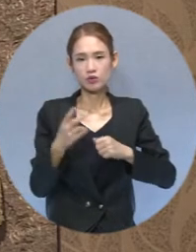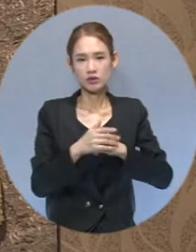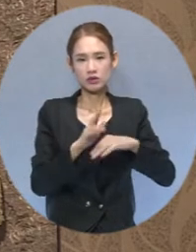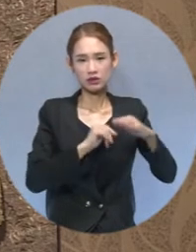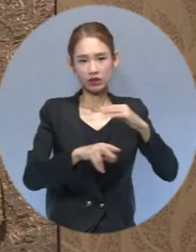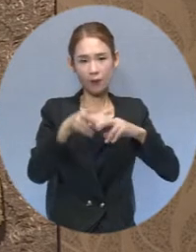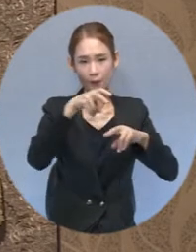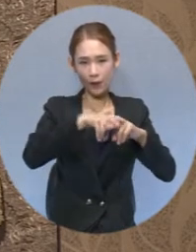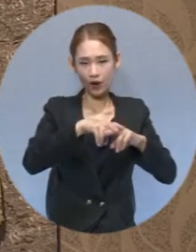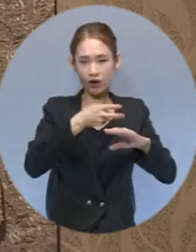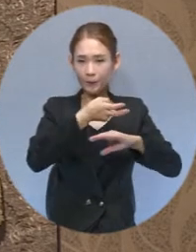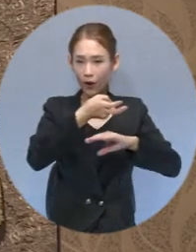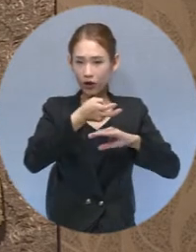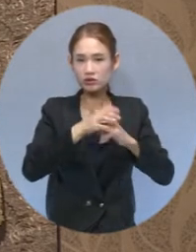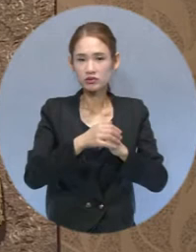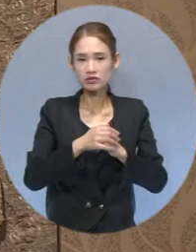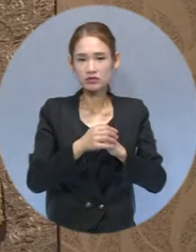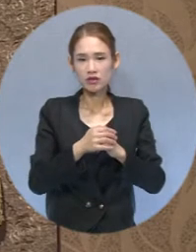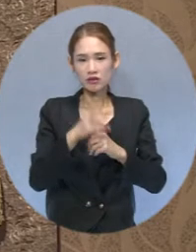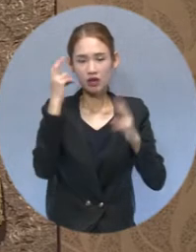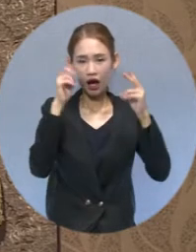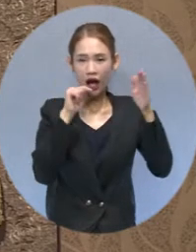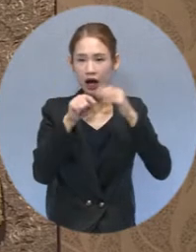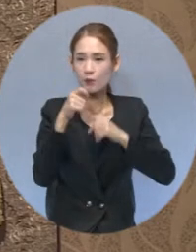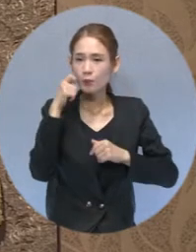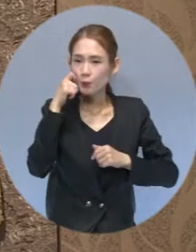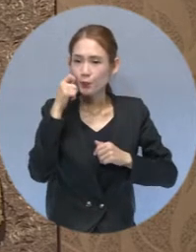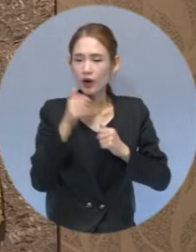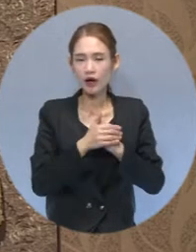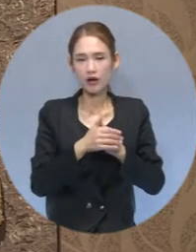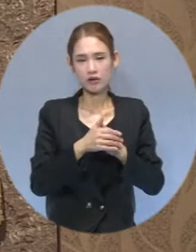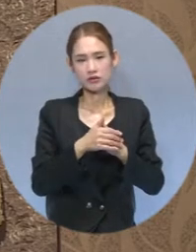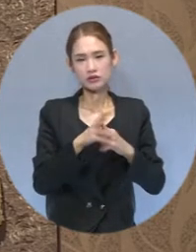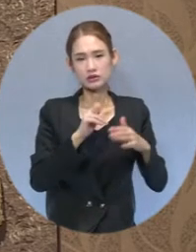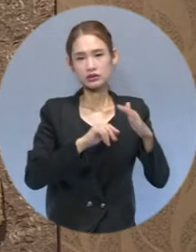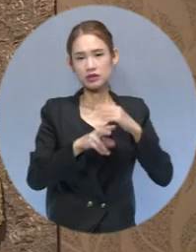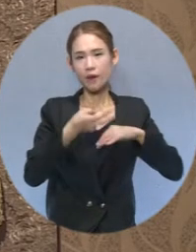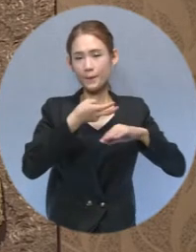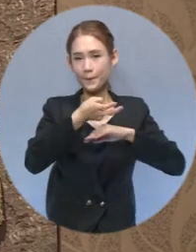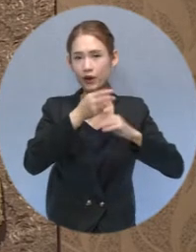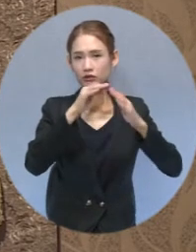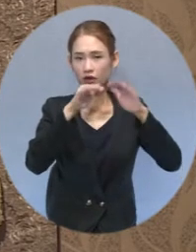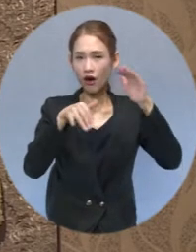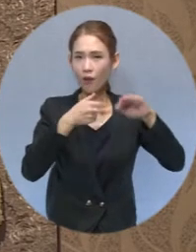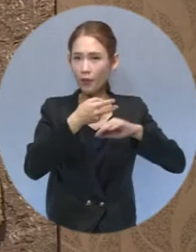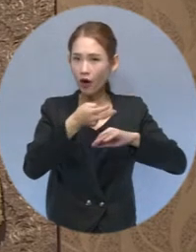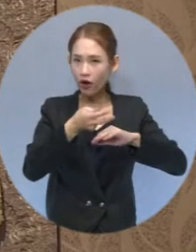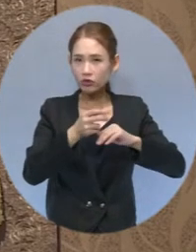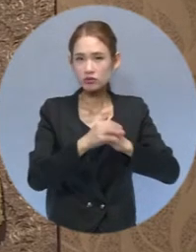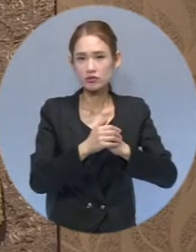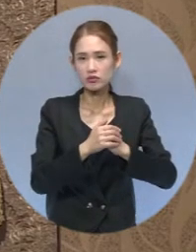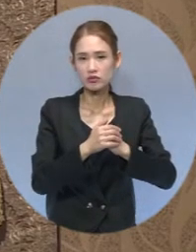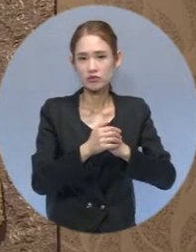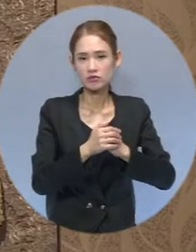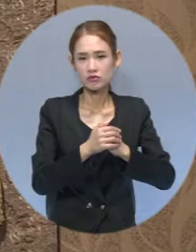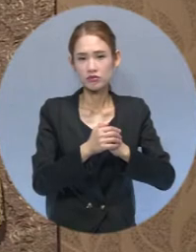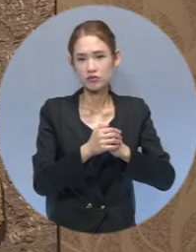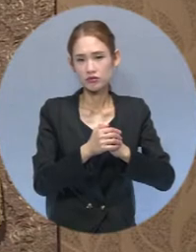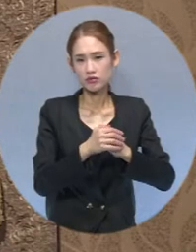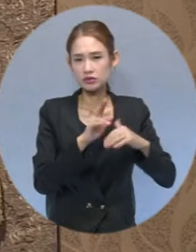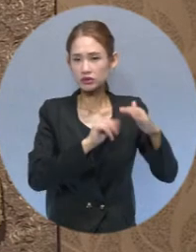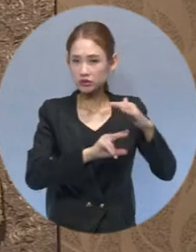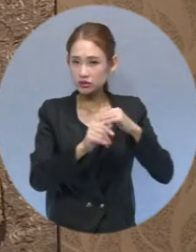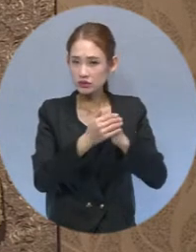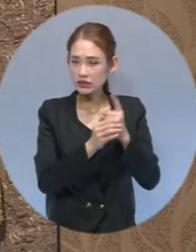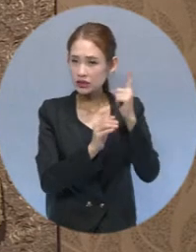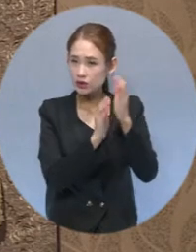사람들이 출근을 하지 못하면서 네. 지금 지하철, 버스, 마을버스 다 지하철은 한